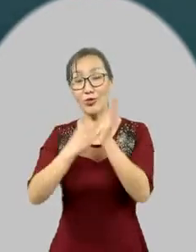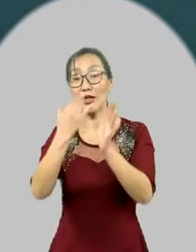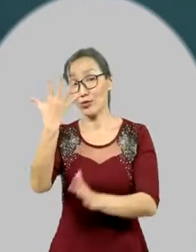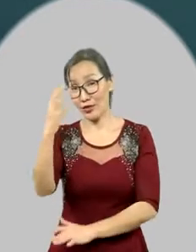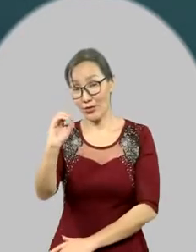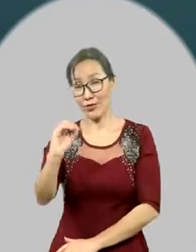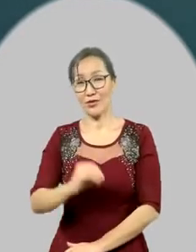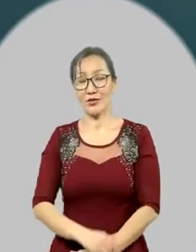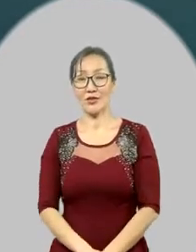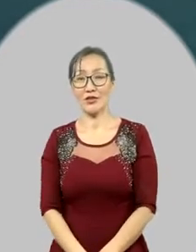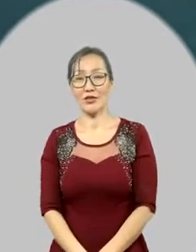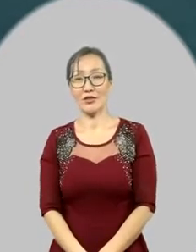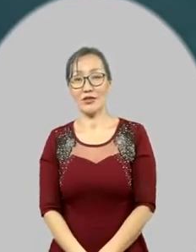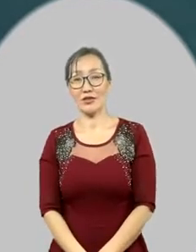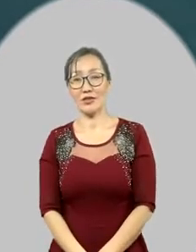650